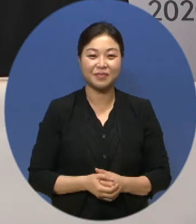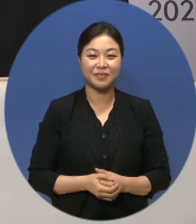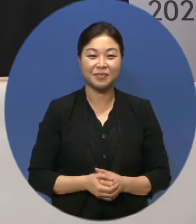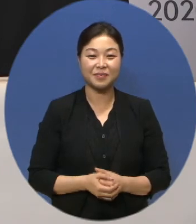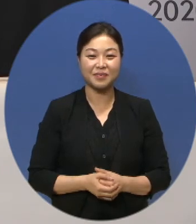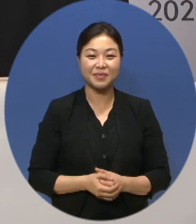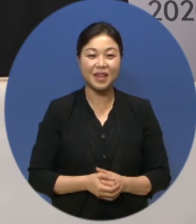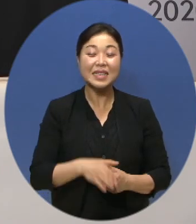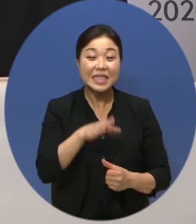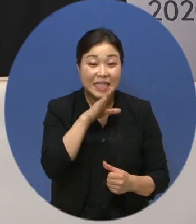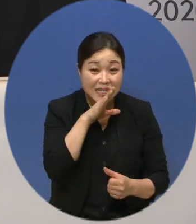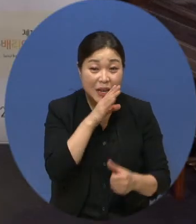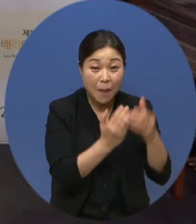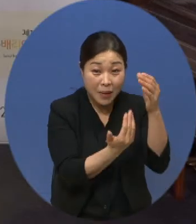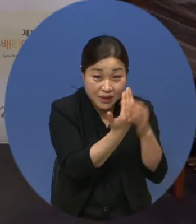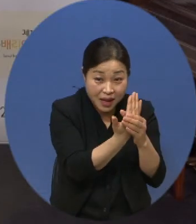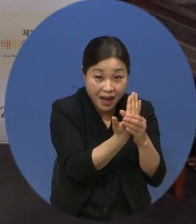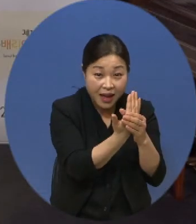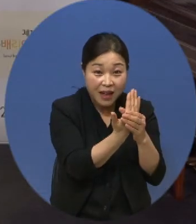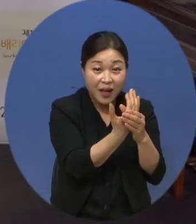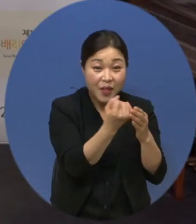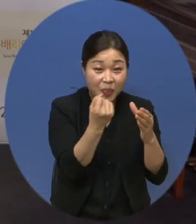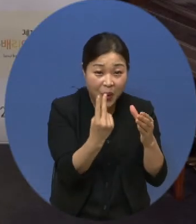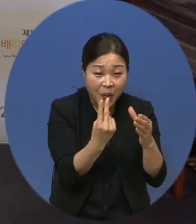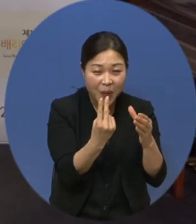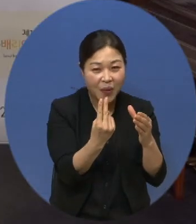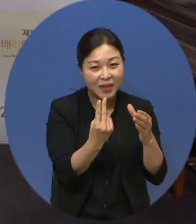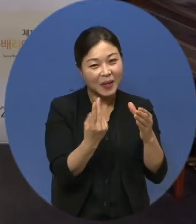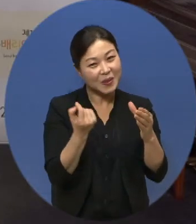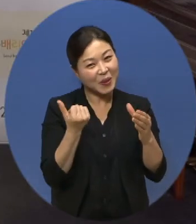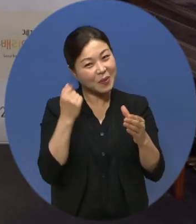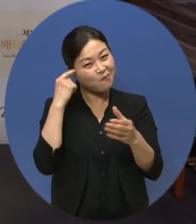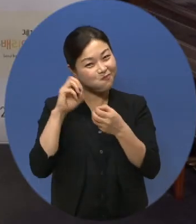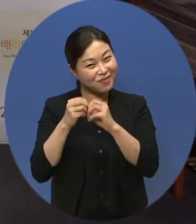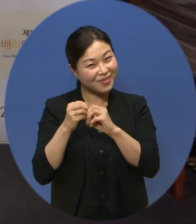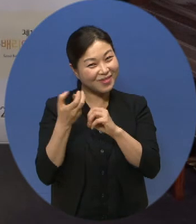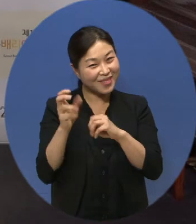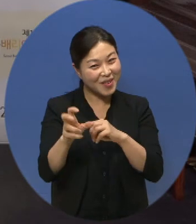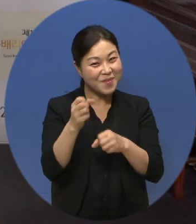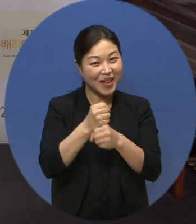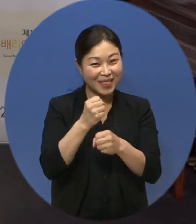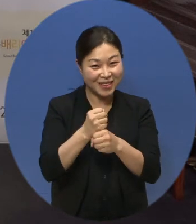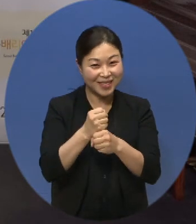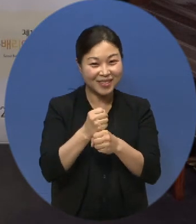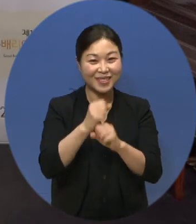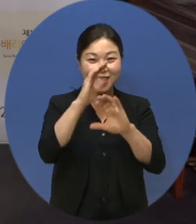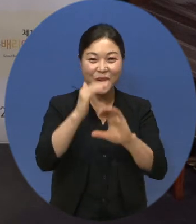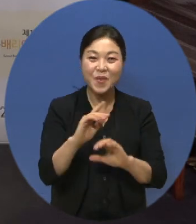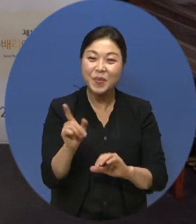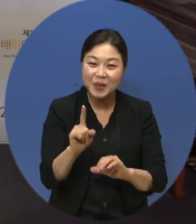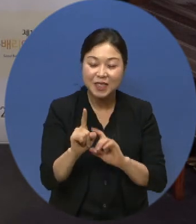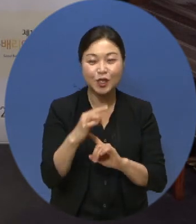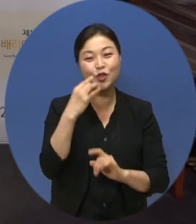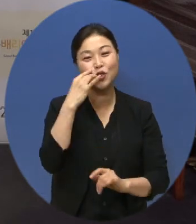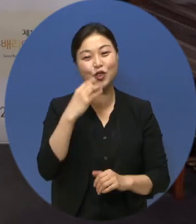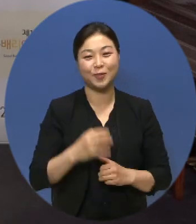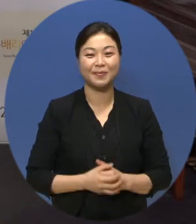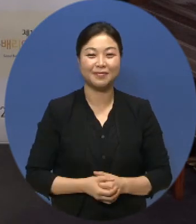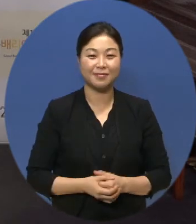어디까지가 실제 벌어질 수 있는 일이고 어디까지는 약간 좀 각색이 된 뭔가 그런 지점들이 좀 궁금했었습니다.